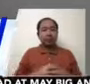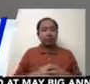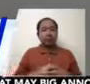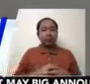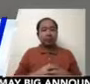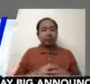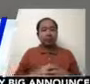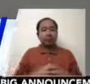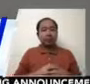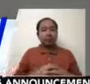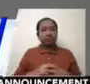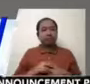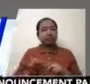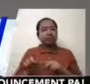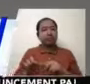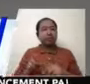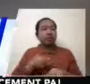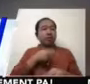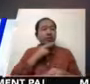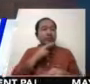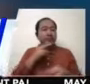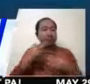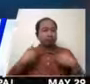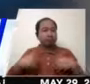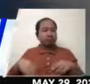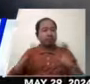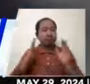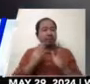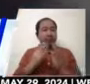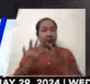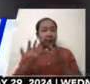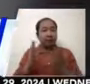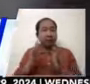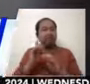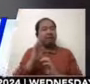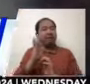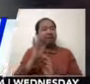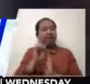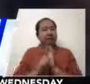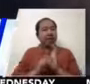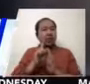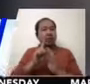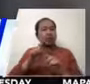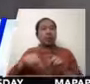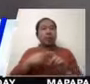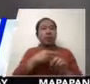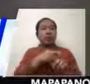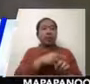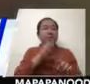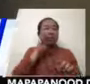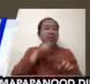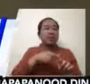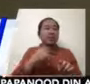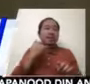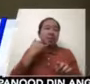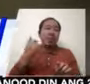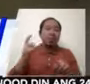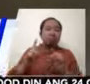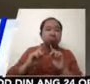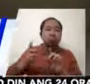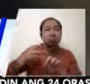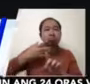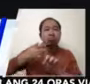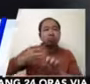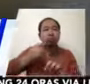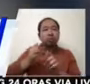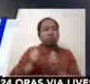Napasuko ang suspect makalipas ang 5 oras nang kumbinsin daw ito ulit sa telepono ng kapatid sa tulong ng mismong hepe ng Paranaque Police na marunong